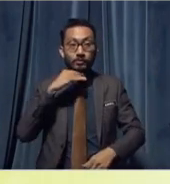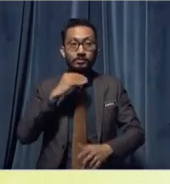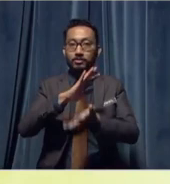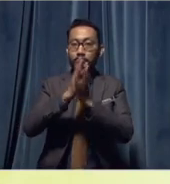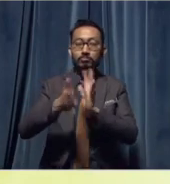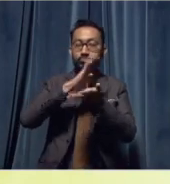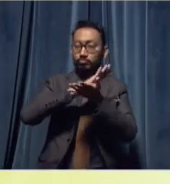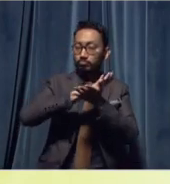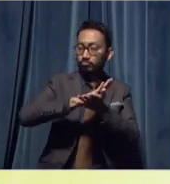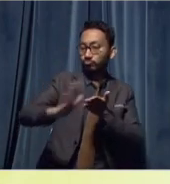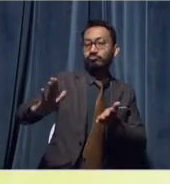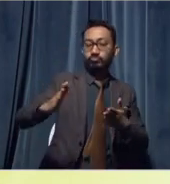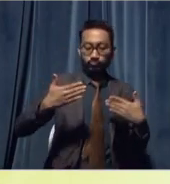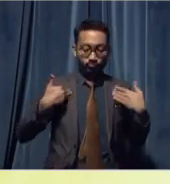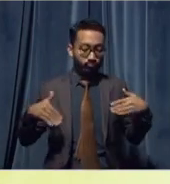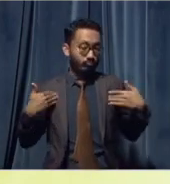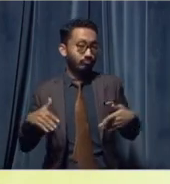dicuci dengan deterjen.